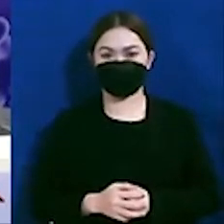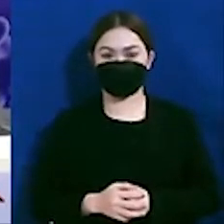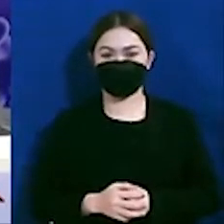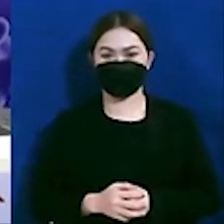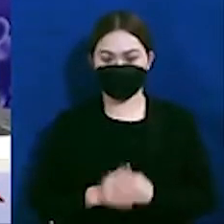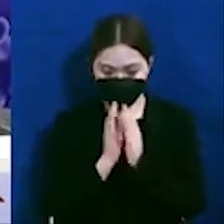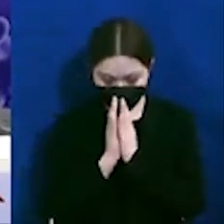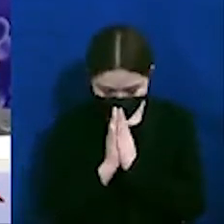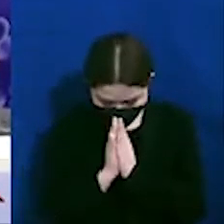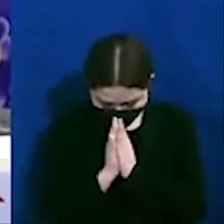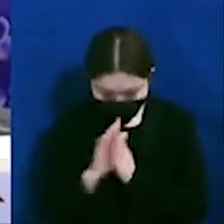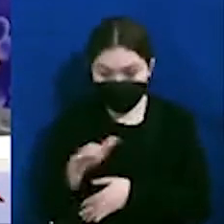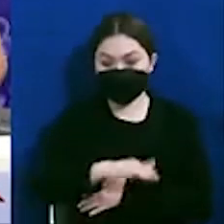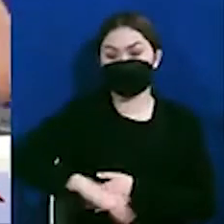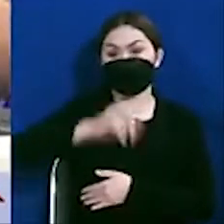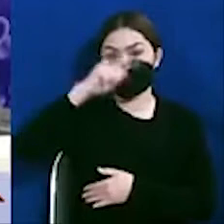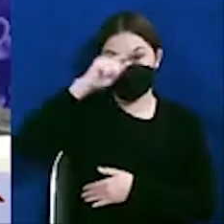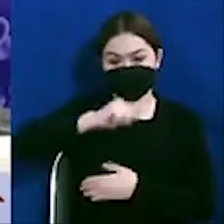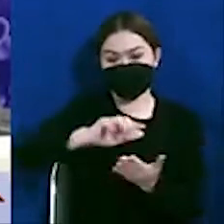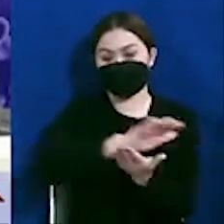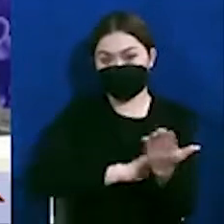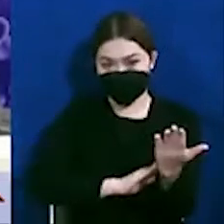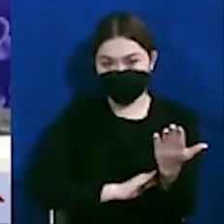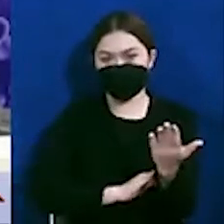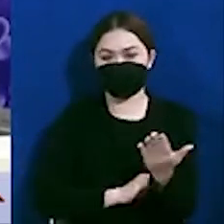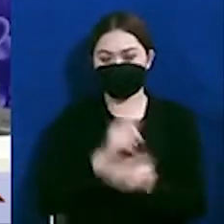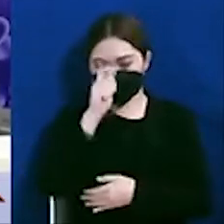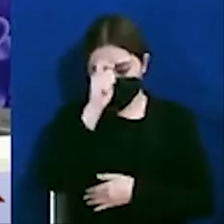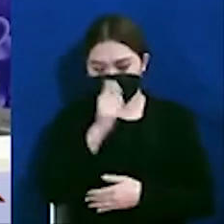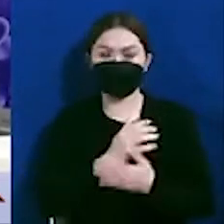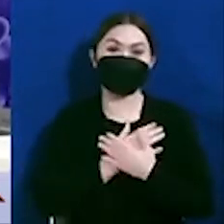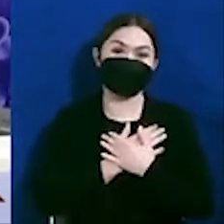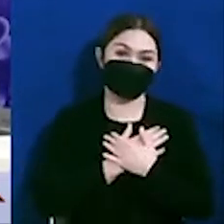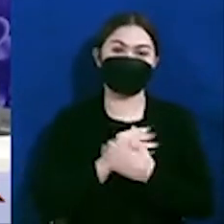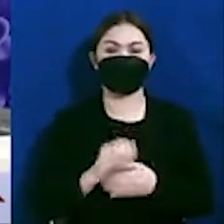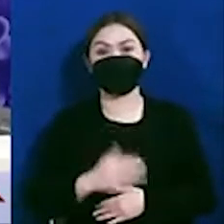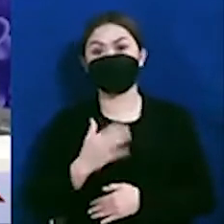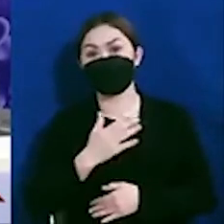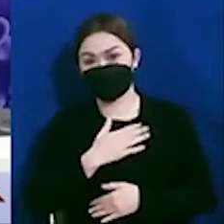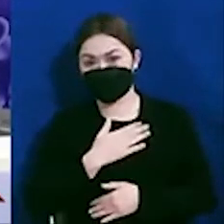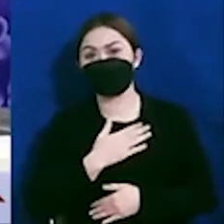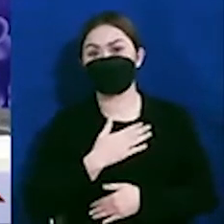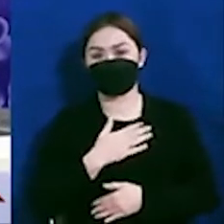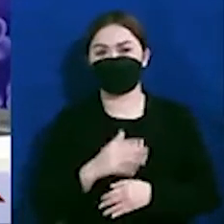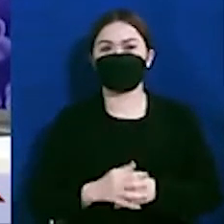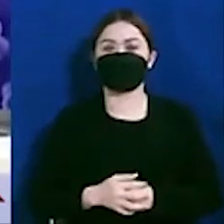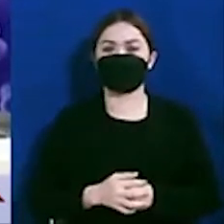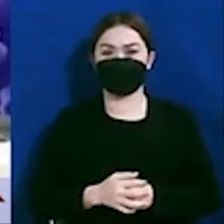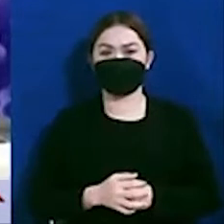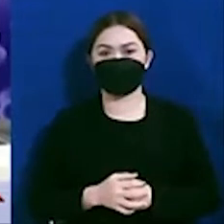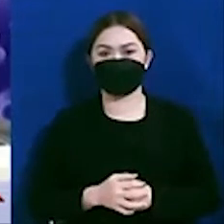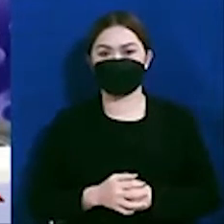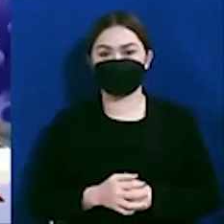สวัสดีครับพี่น้องประชาชนชาวไทยที่เคารพรักทุกท่านครับก็คงขออนุญาตที่จะมา